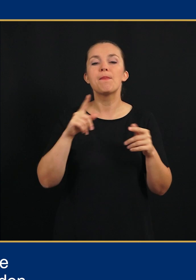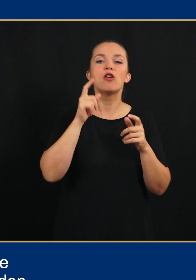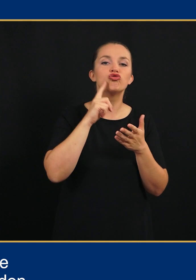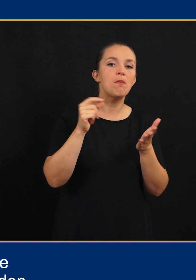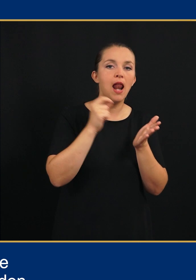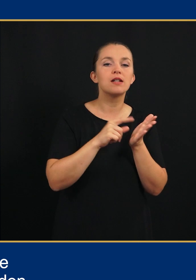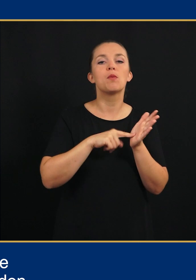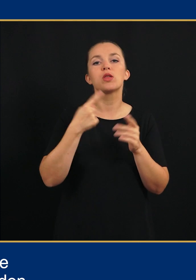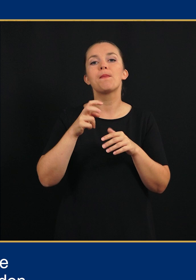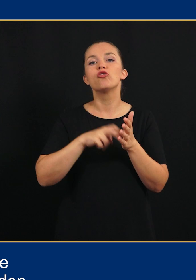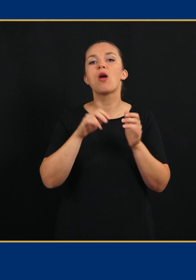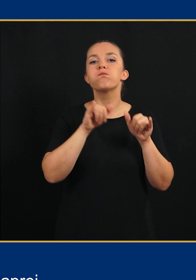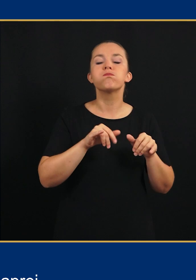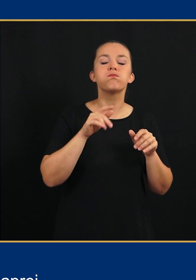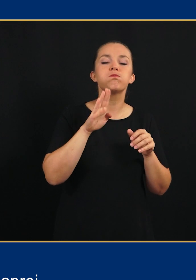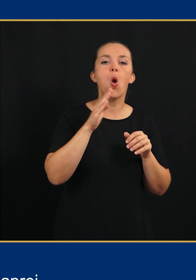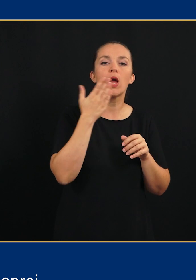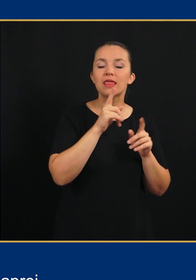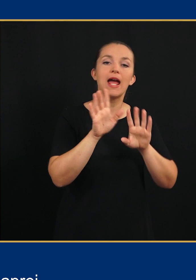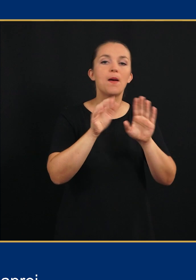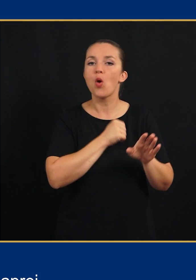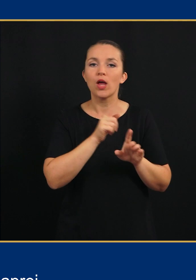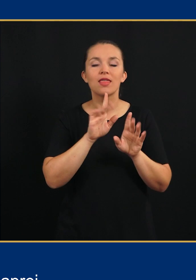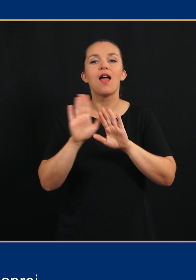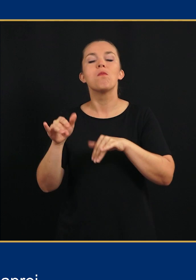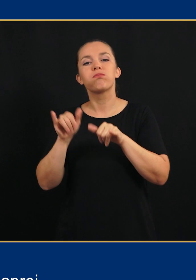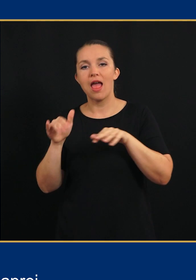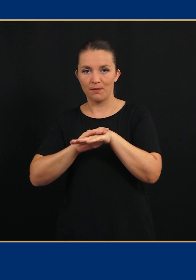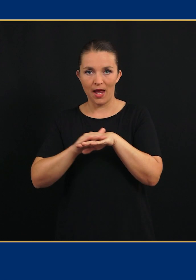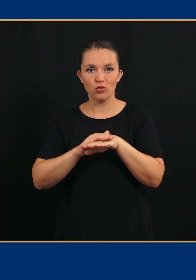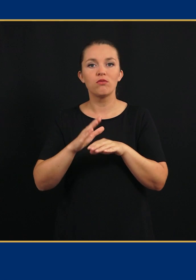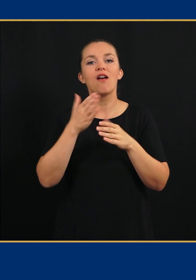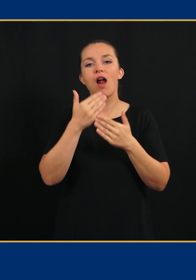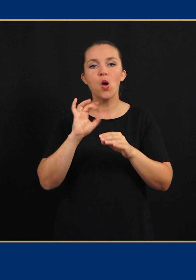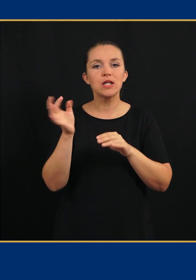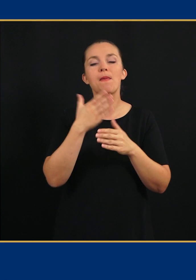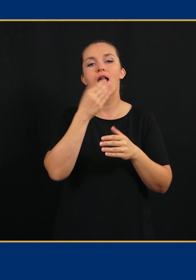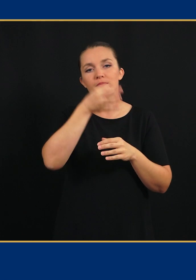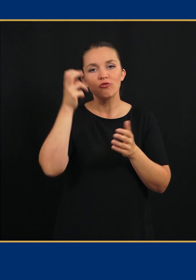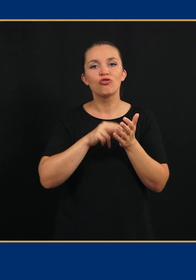oziroma Bled, pardon. Hvala vsem in lep dan še naprej. Hvala lepa.